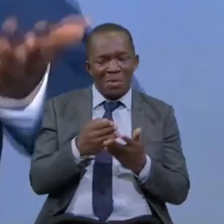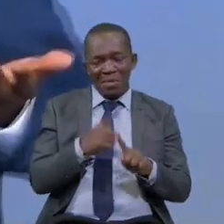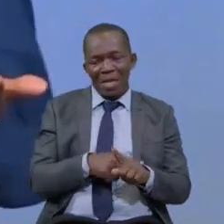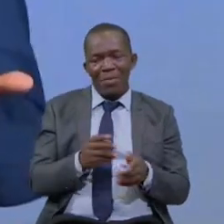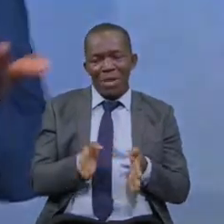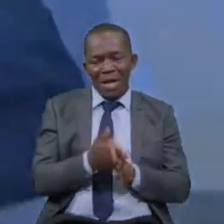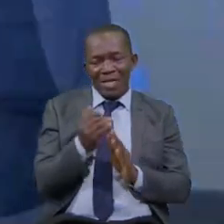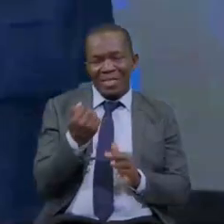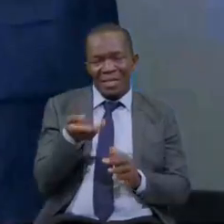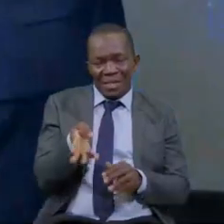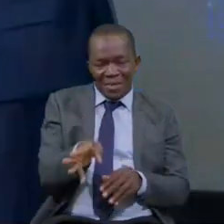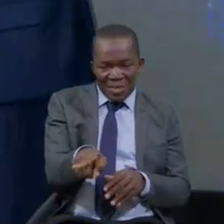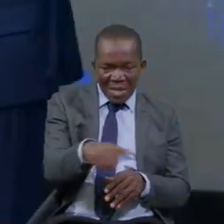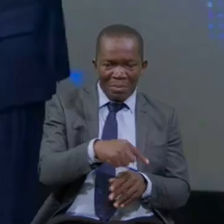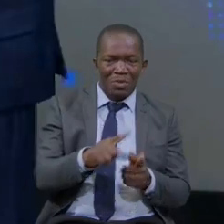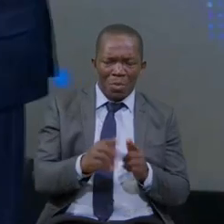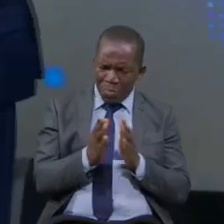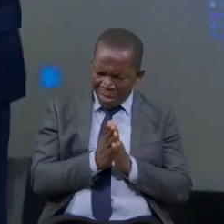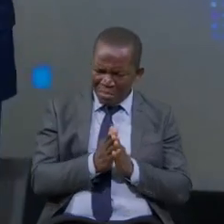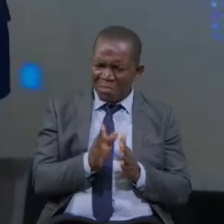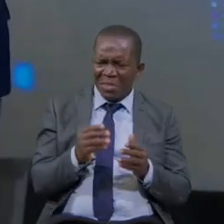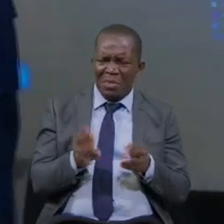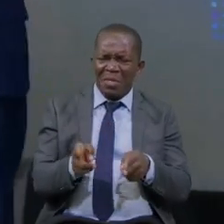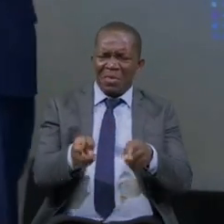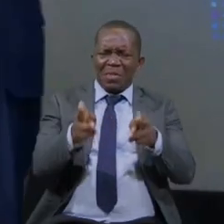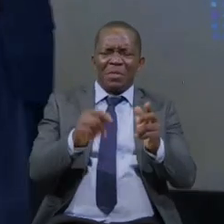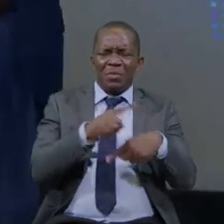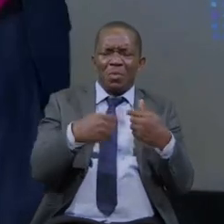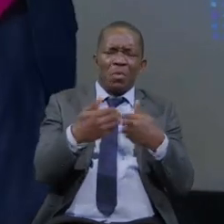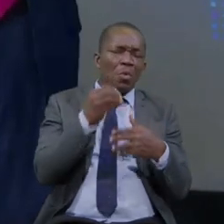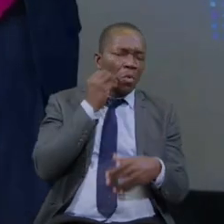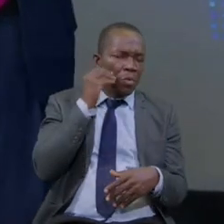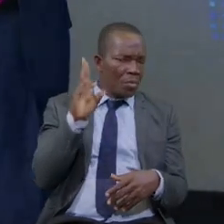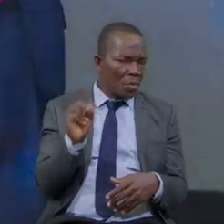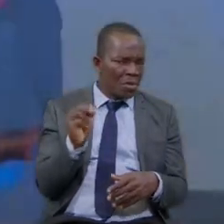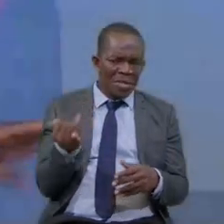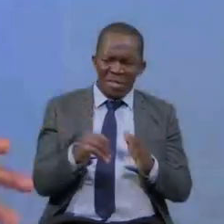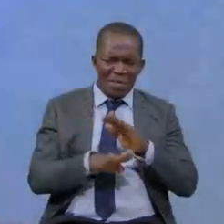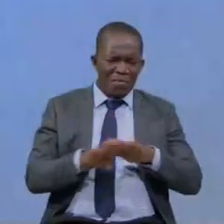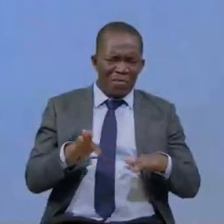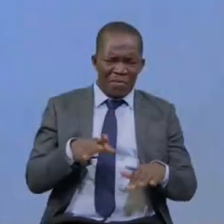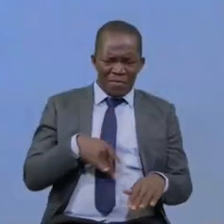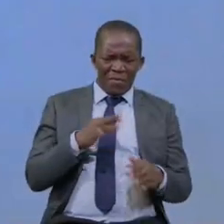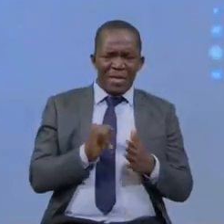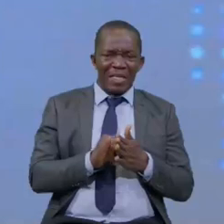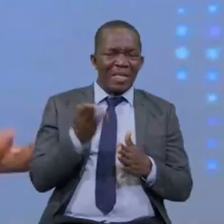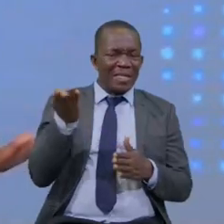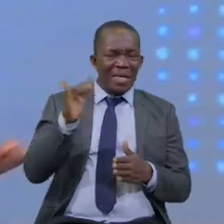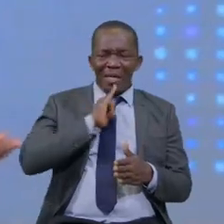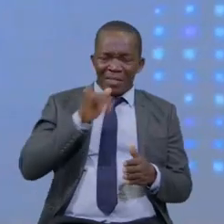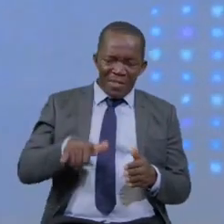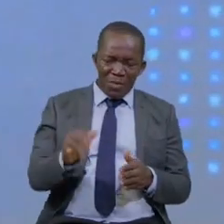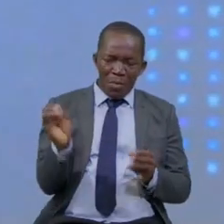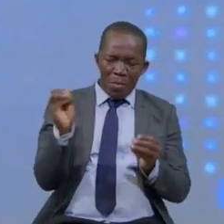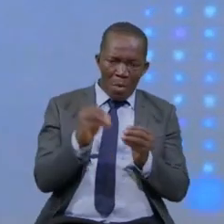chose que le ciel a pour eux. Ils pensent qu'ils ont tout eu. Ils ne savent pas ce qui va leur arriver demain. Ils ont tout eu.